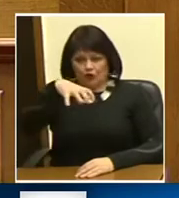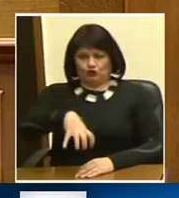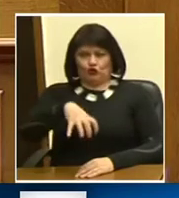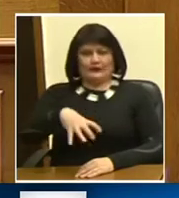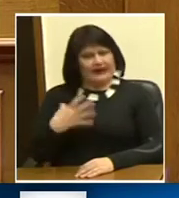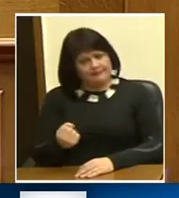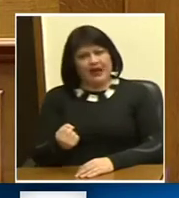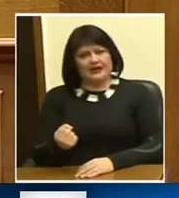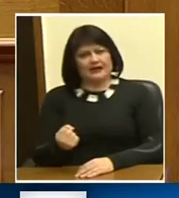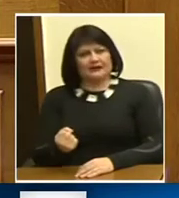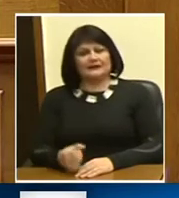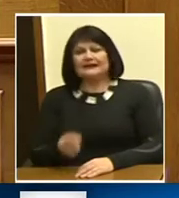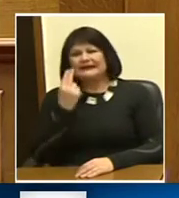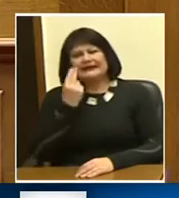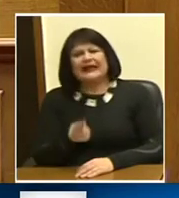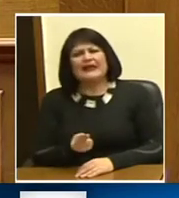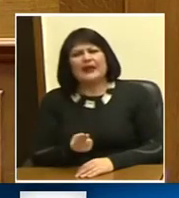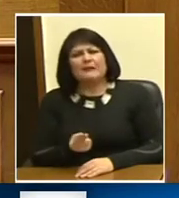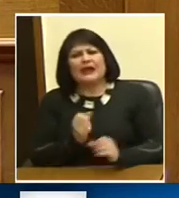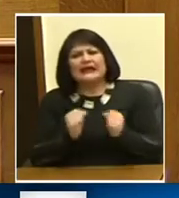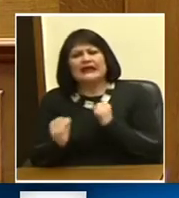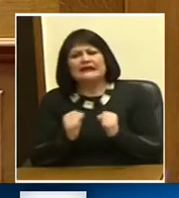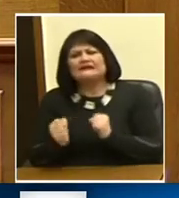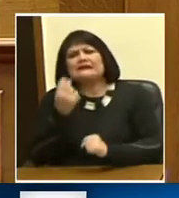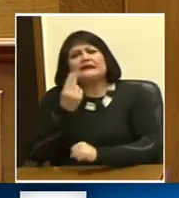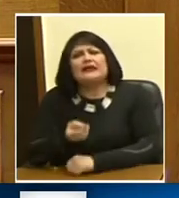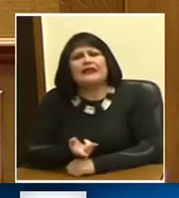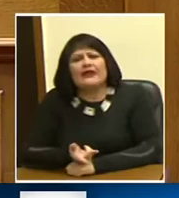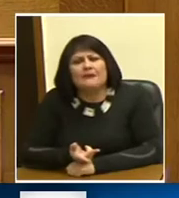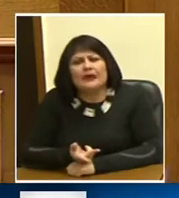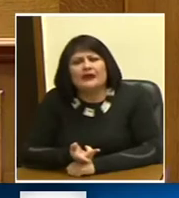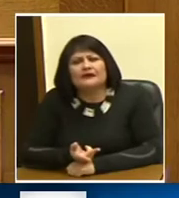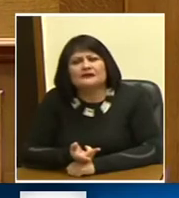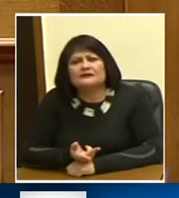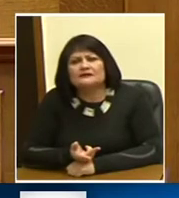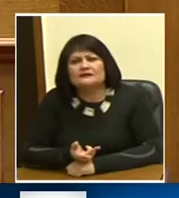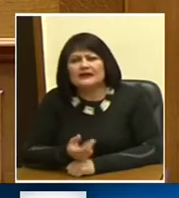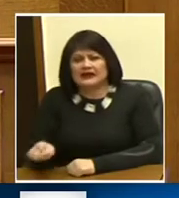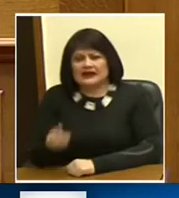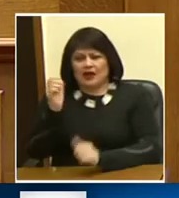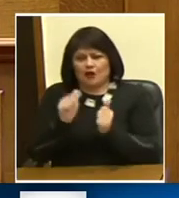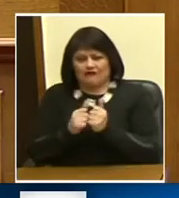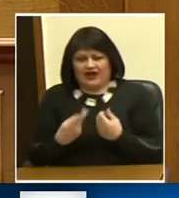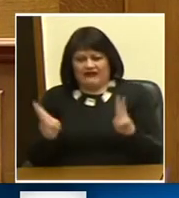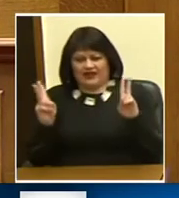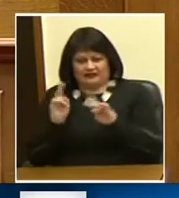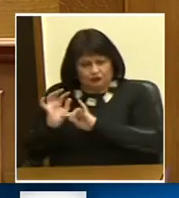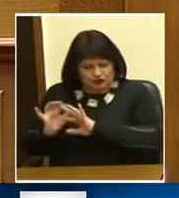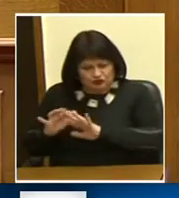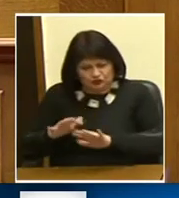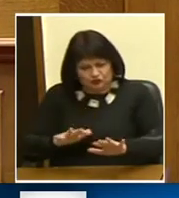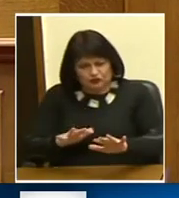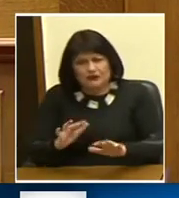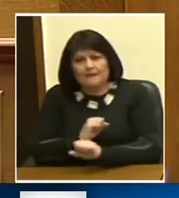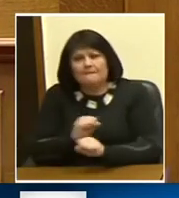Τι διαπιστώσαμε στην κρίση, τι διαπιστώνουμε με την επέλαση του νεοφιλελευθερισμού, την